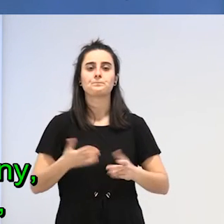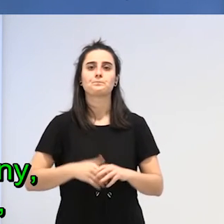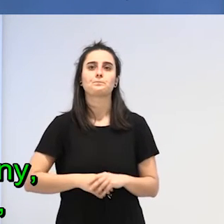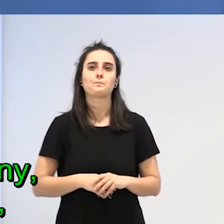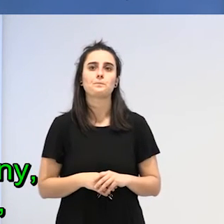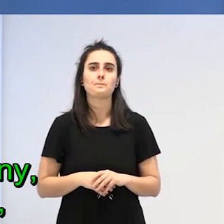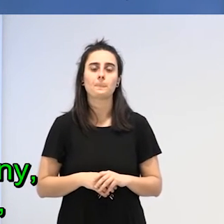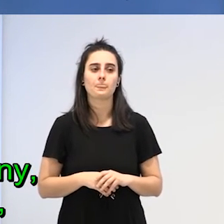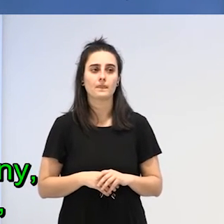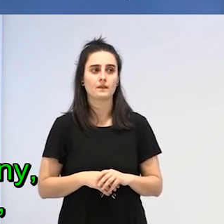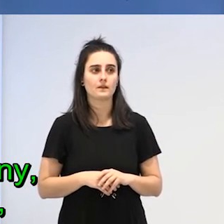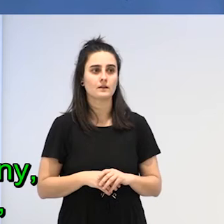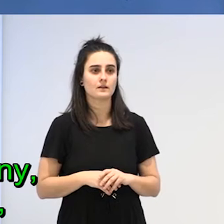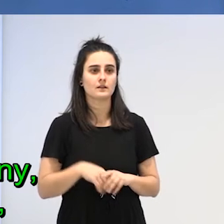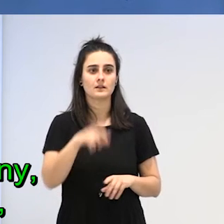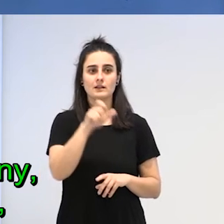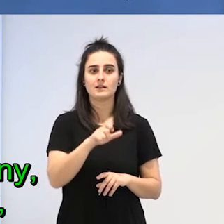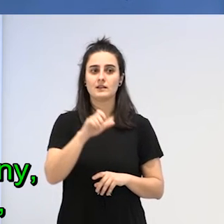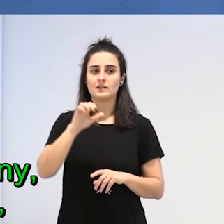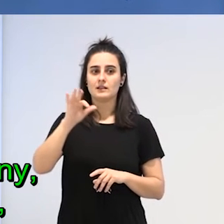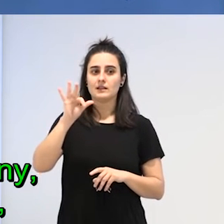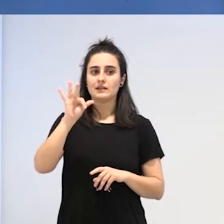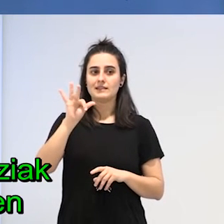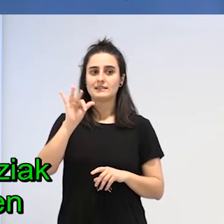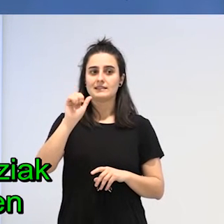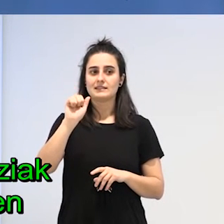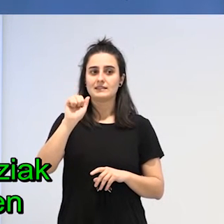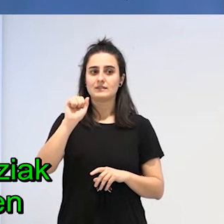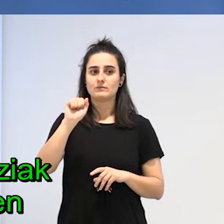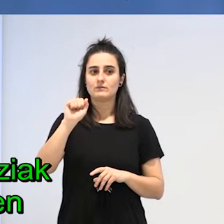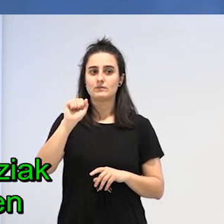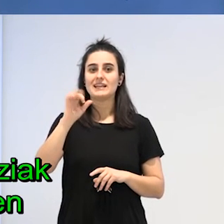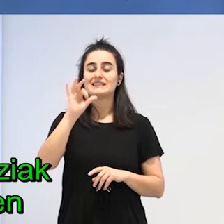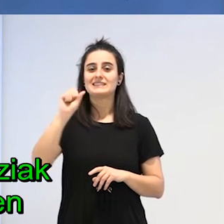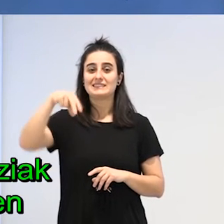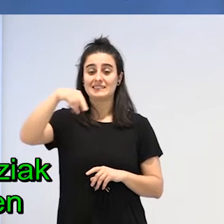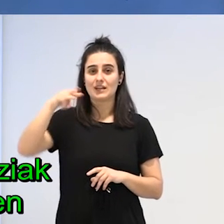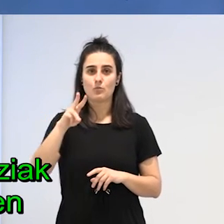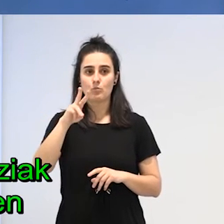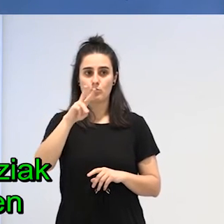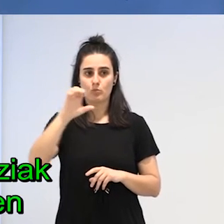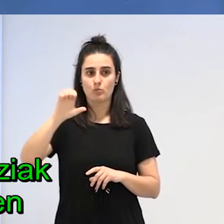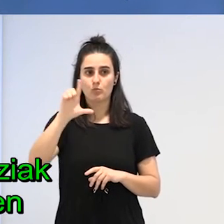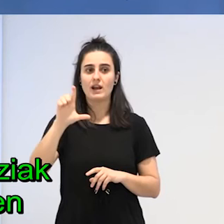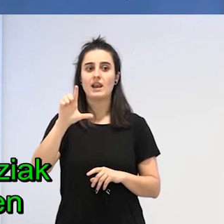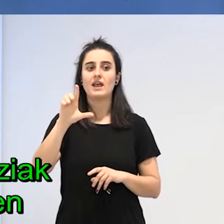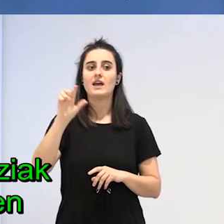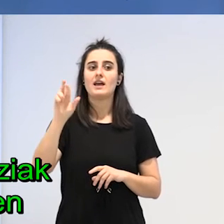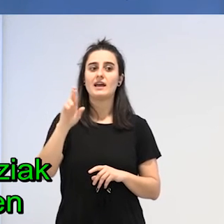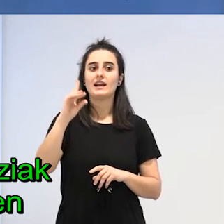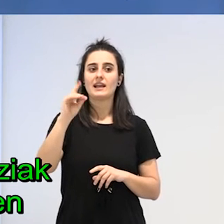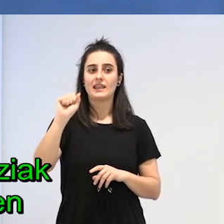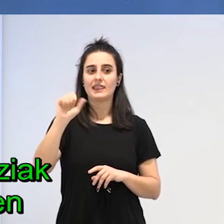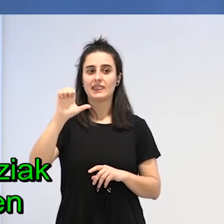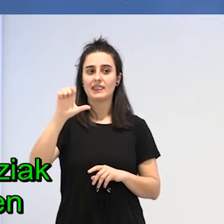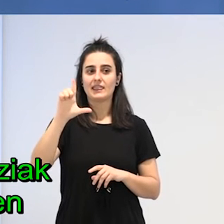gehi Samuel R. Delaney, beste referentzia erraldoia izan zirela lehenengo referentziak